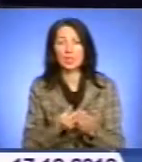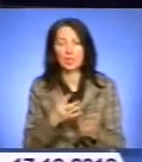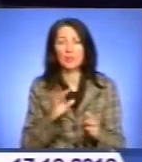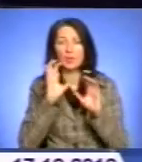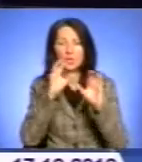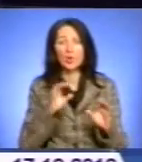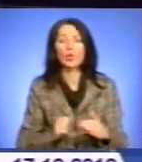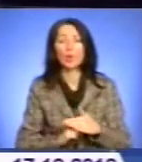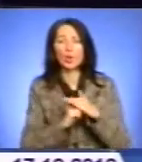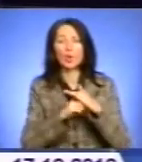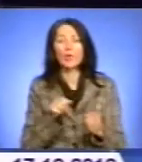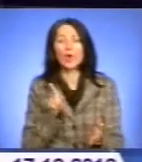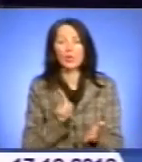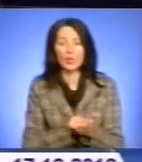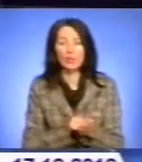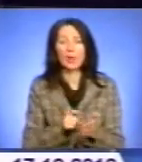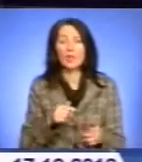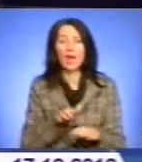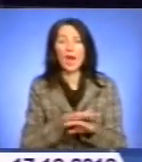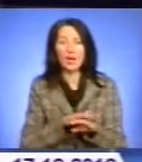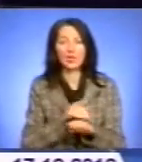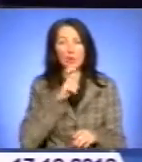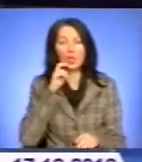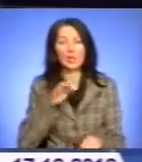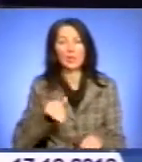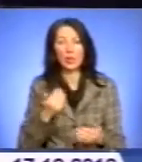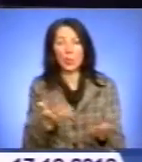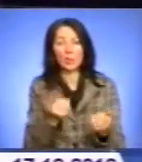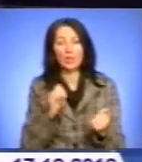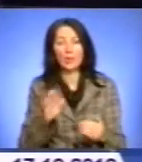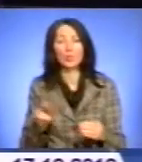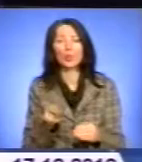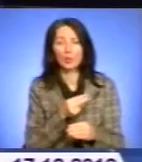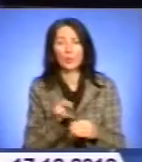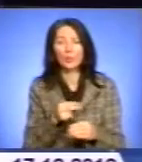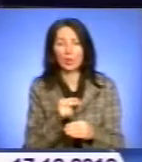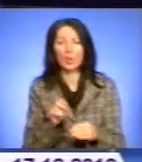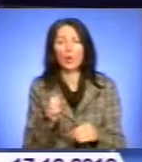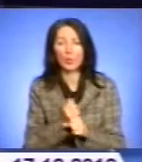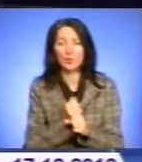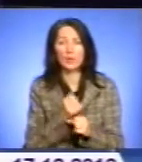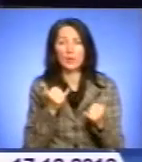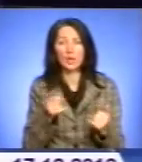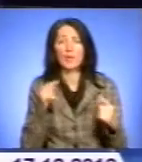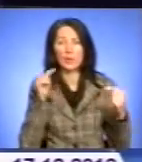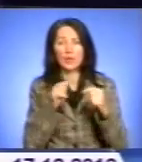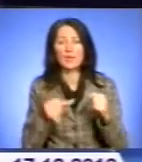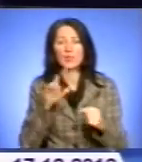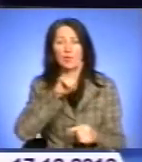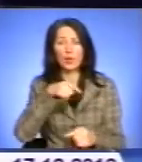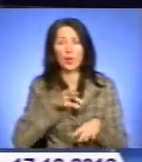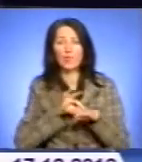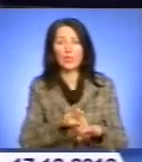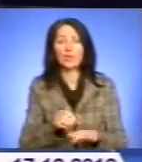функціонування ринку газу України після його прийняття було суттєво доопрацьовано. І тепер він відповідає всім вимогам ведення бізнесу на